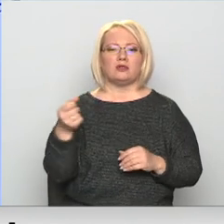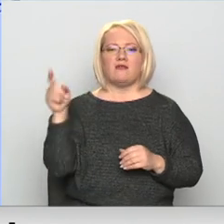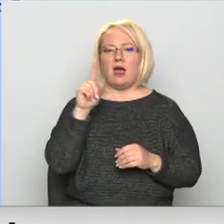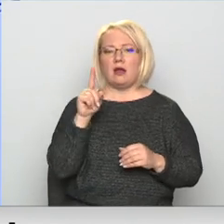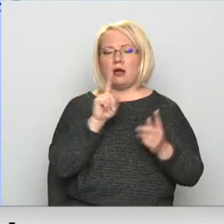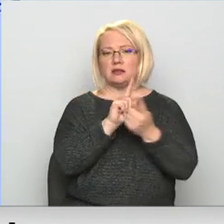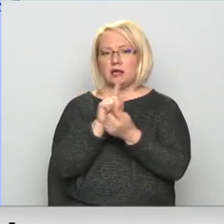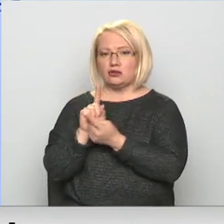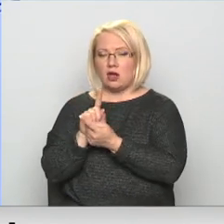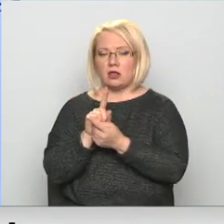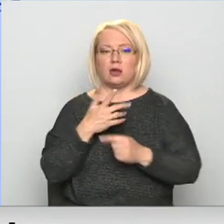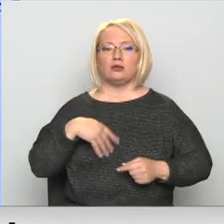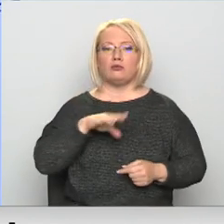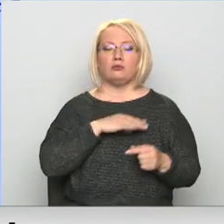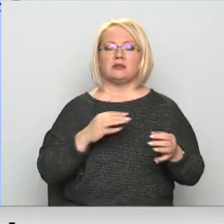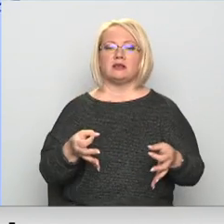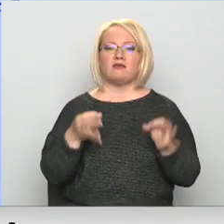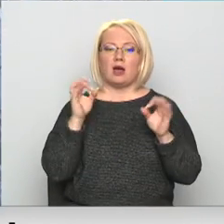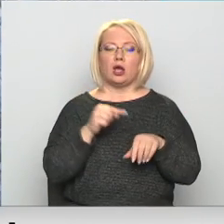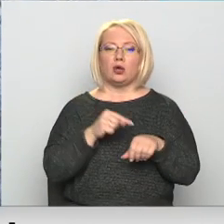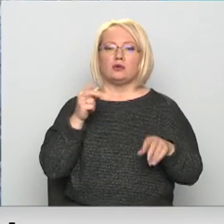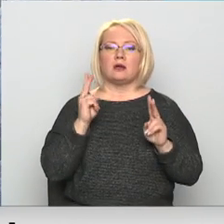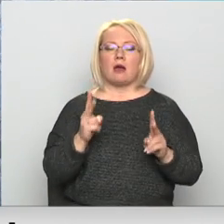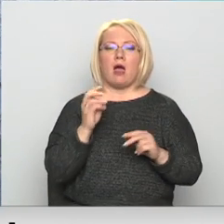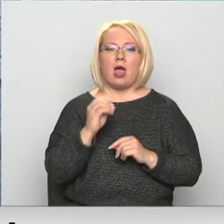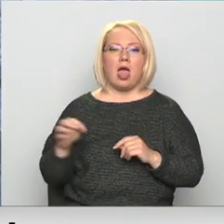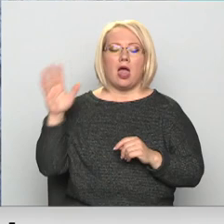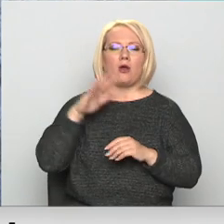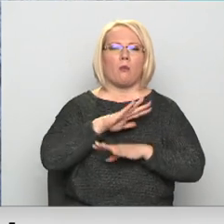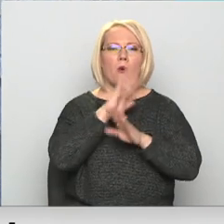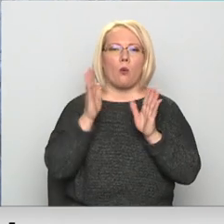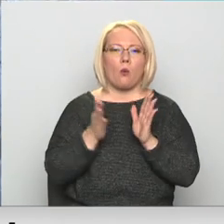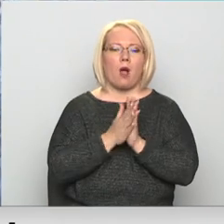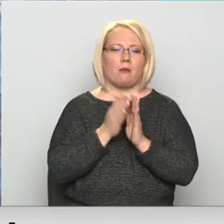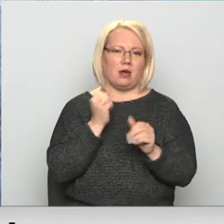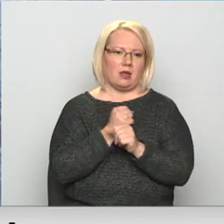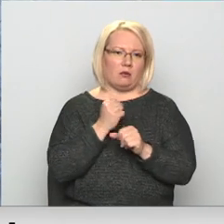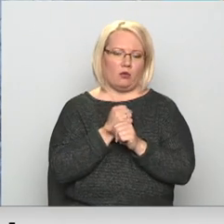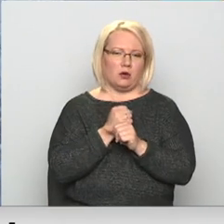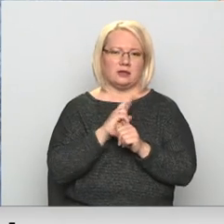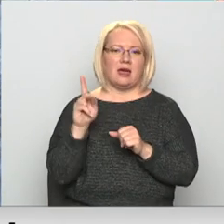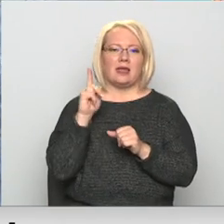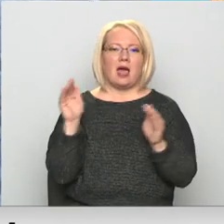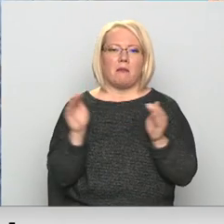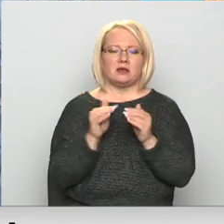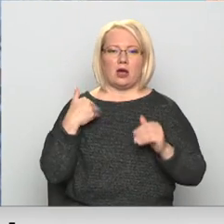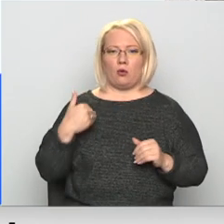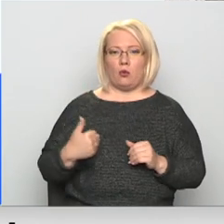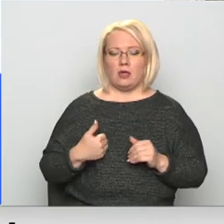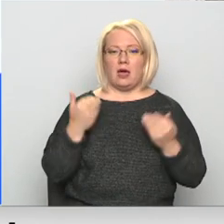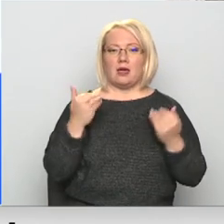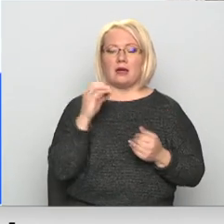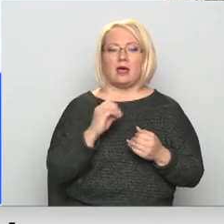ir svarīgi just, kā Eiropa elpo kopumā, ne tikai mēs mazajā Kuldīgā. Šobrīd Eiropas Savienības valstīs